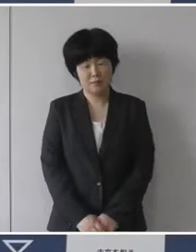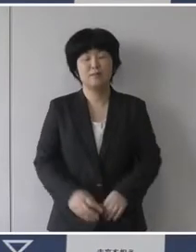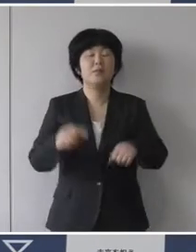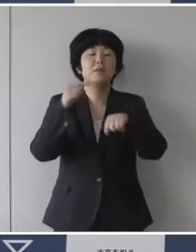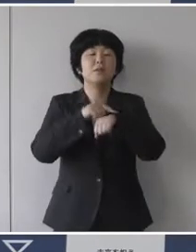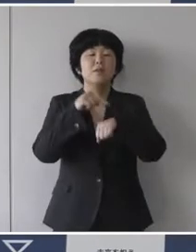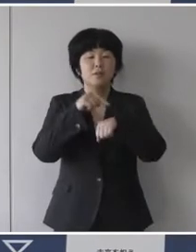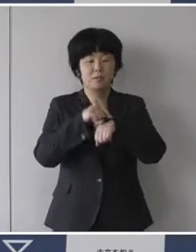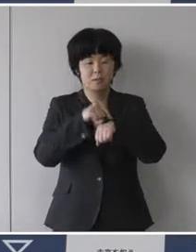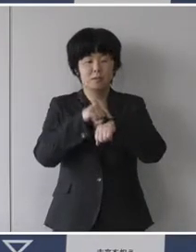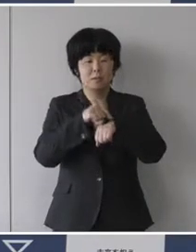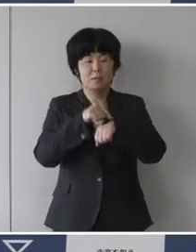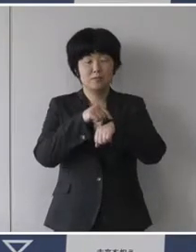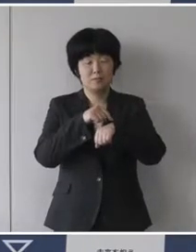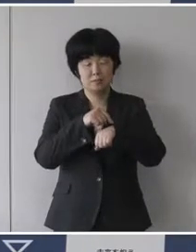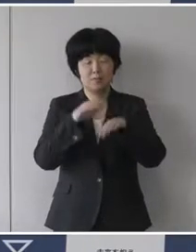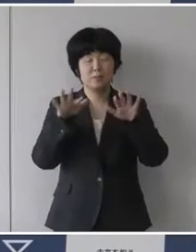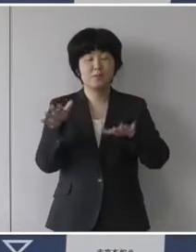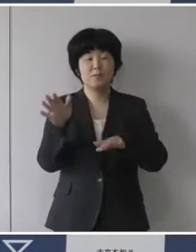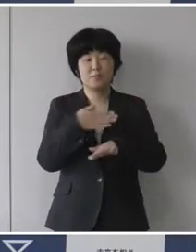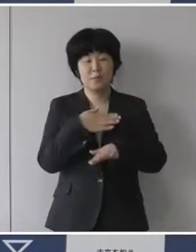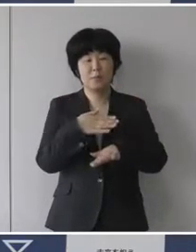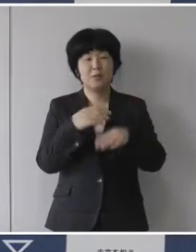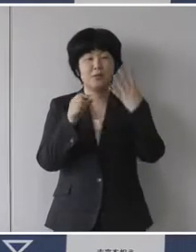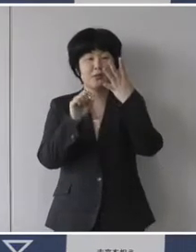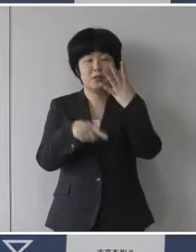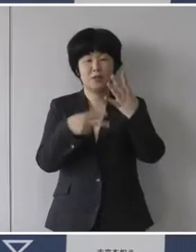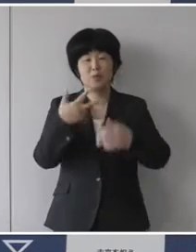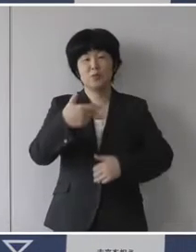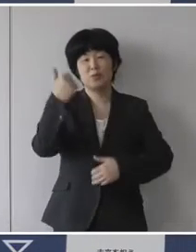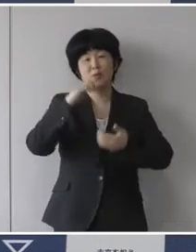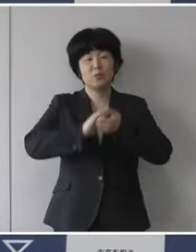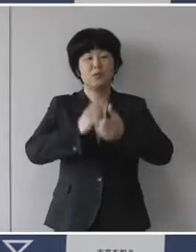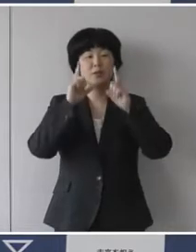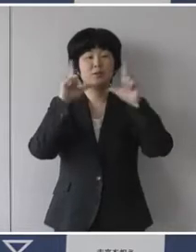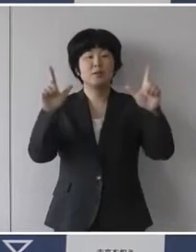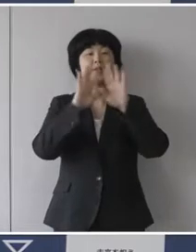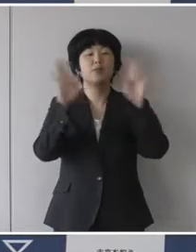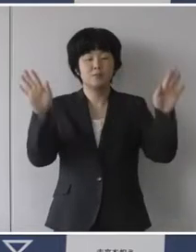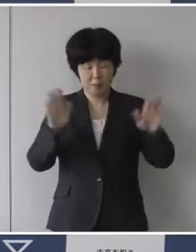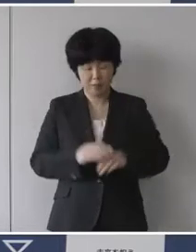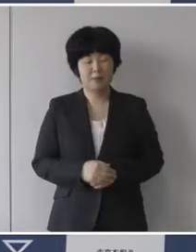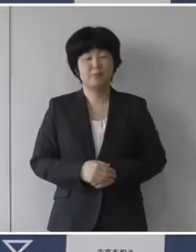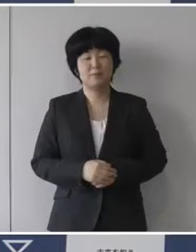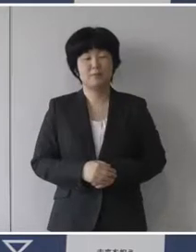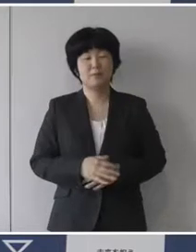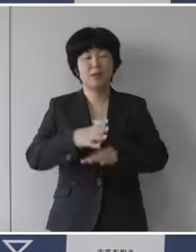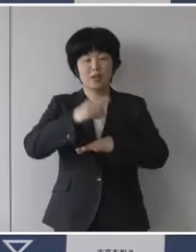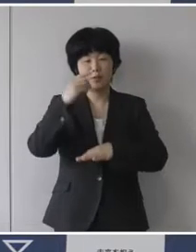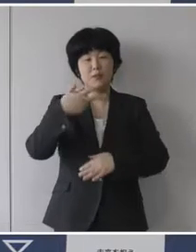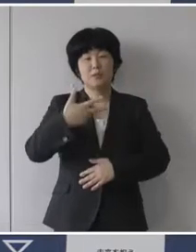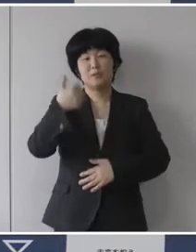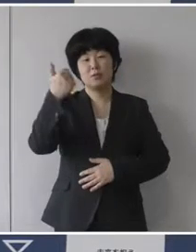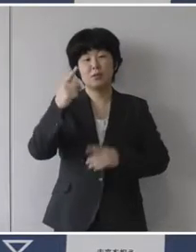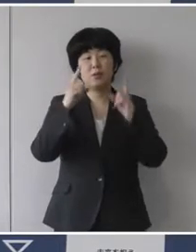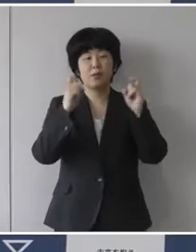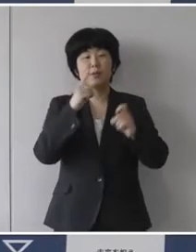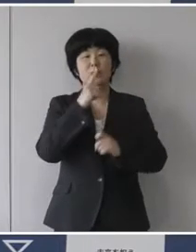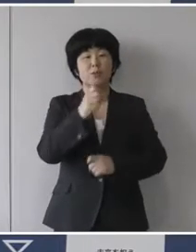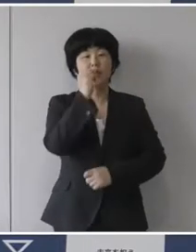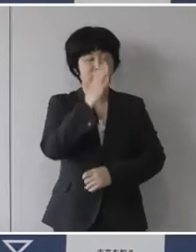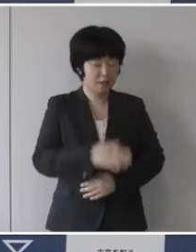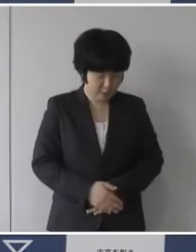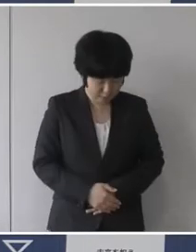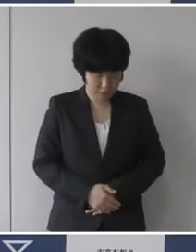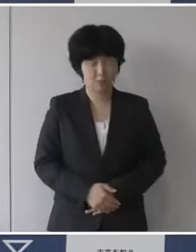それでは定刻となりましたので、ただいまから4月の市長定例記者会見を始めさせていただきます。はじめに市長よりご挨拶を申し上げ